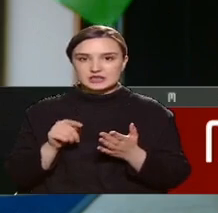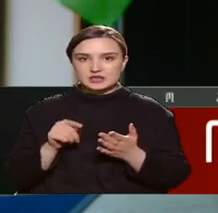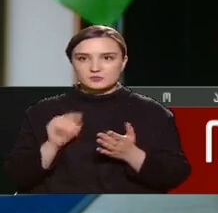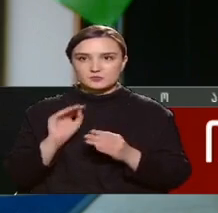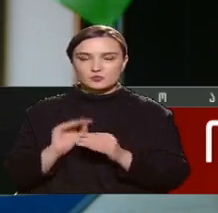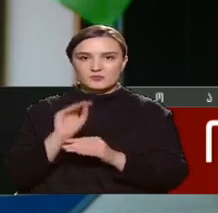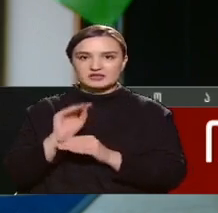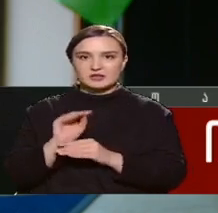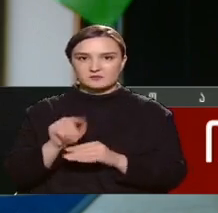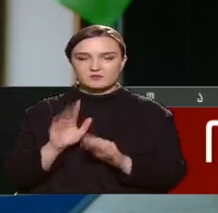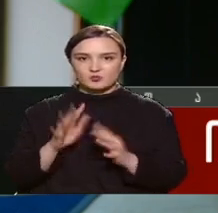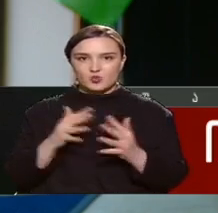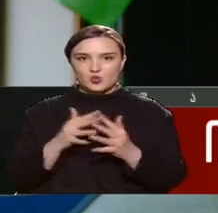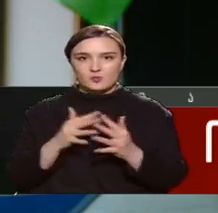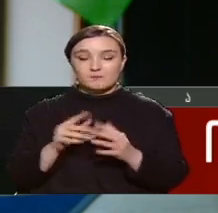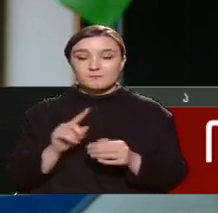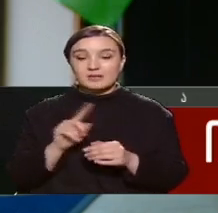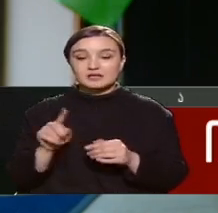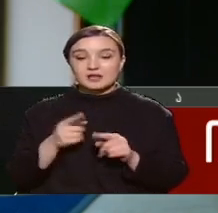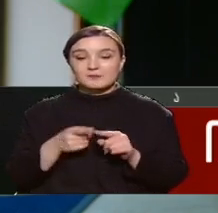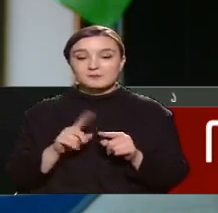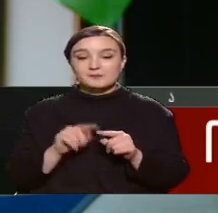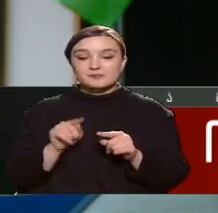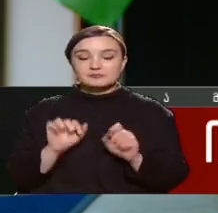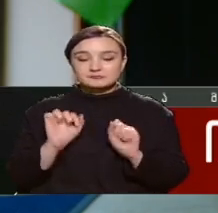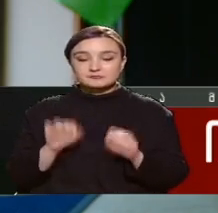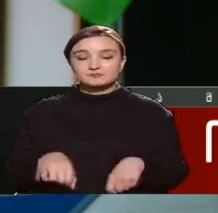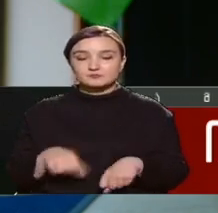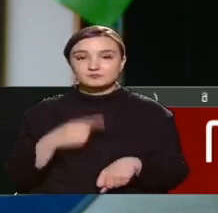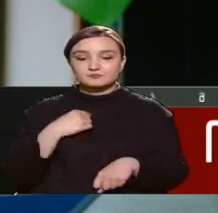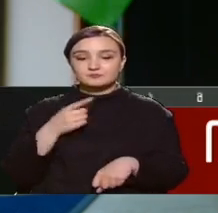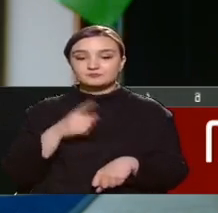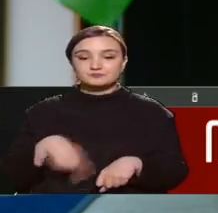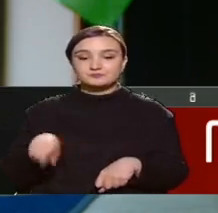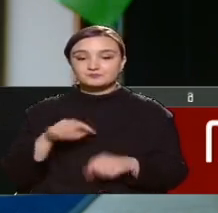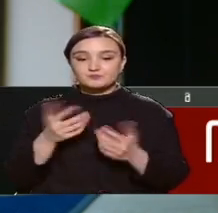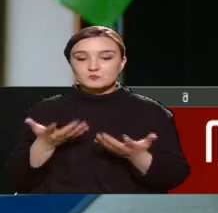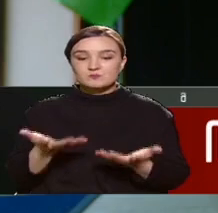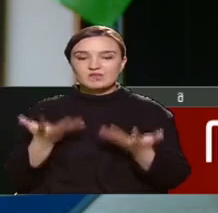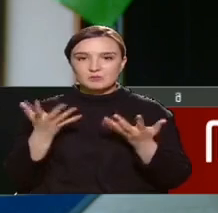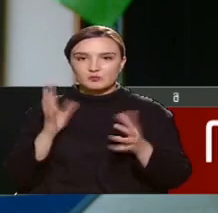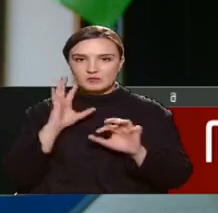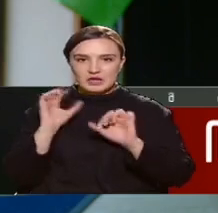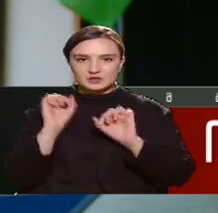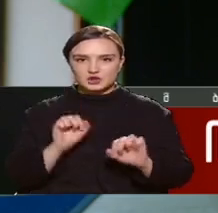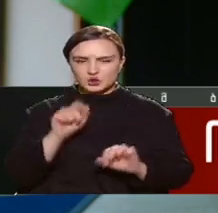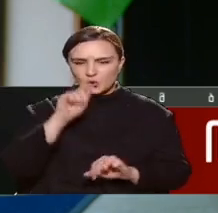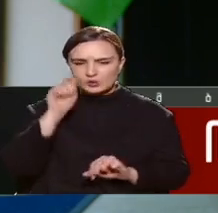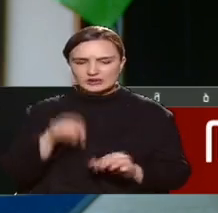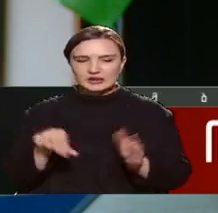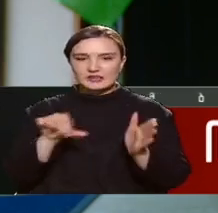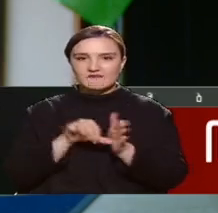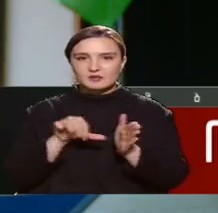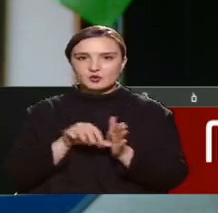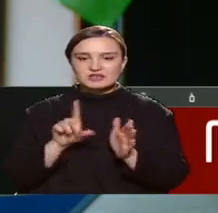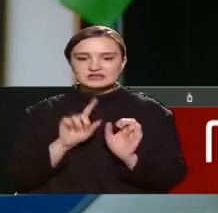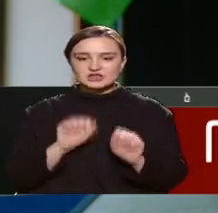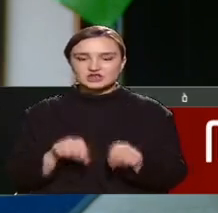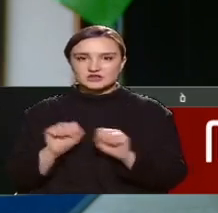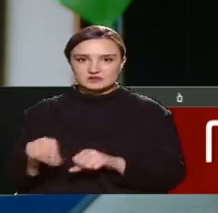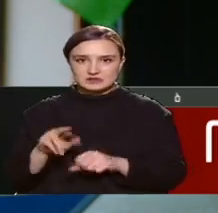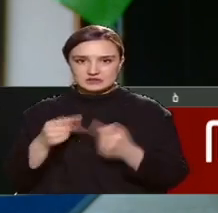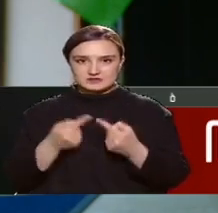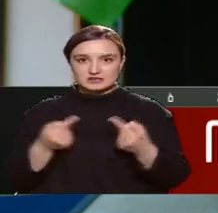toba, somis. Ramez, argamoris, ase, imasrom, ce-n, apio, hadacera, gamul, hadot, ucraina, გავეხმაროთ ისაც შეგვიძლია და ასე